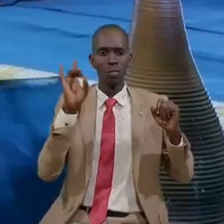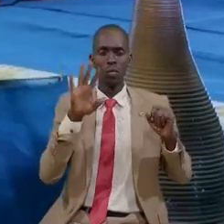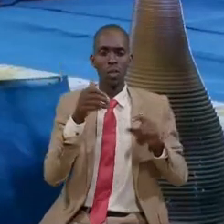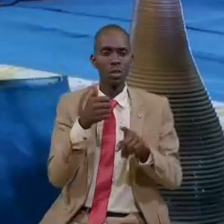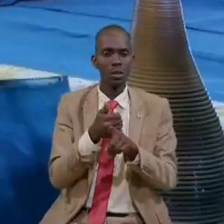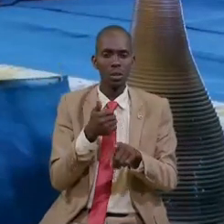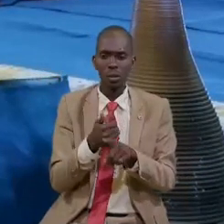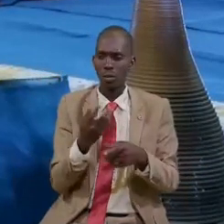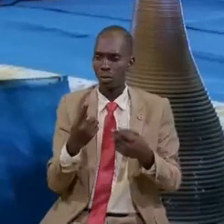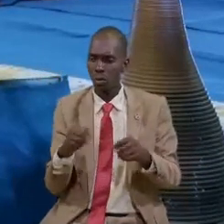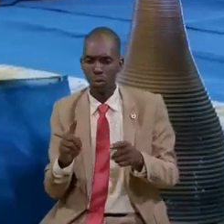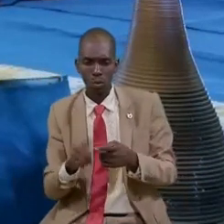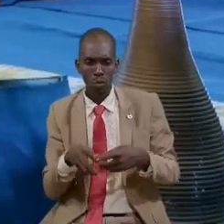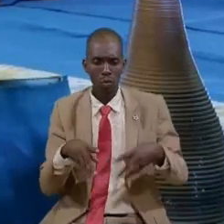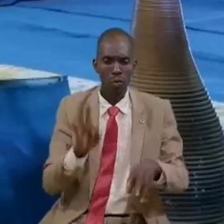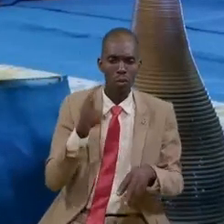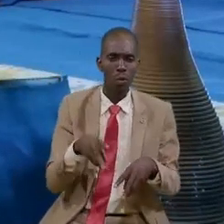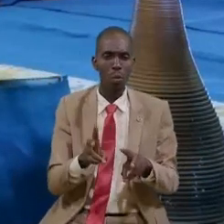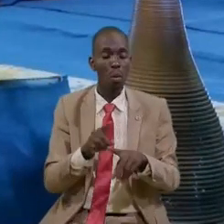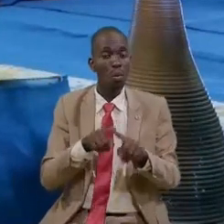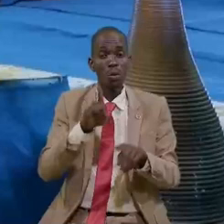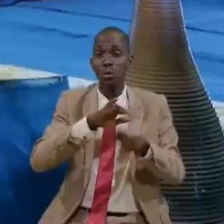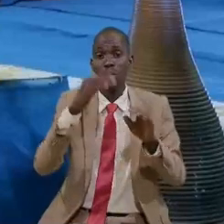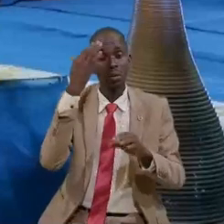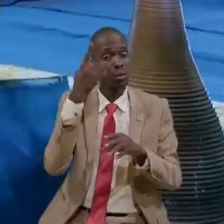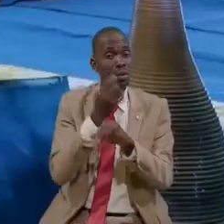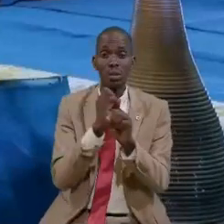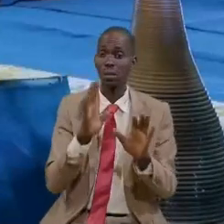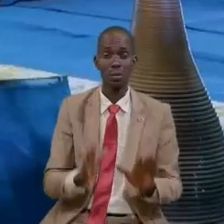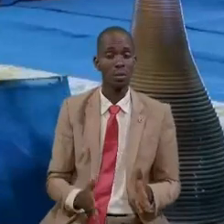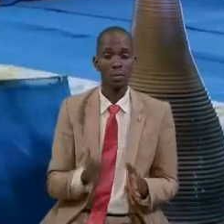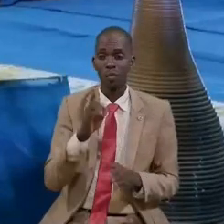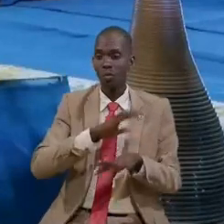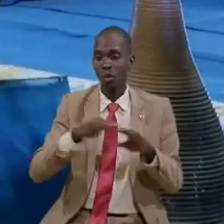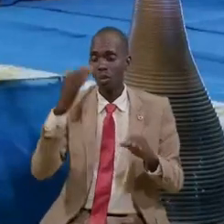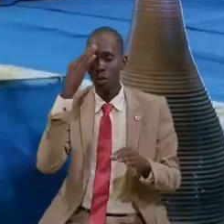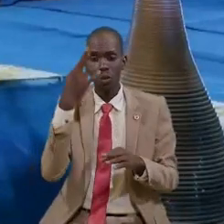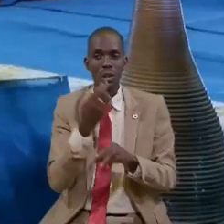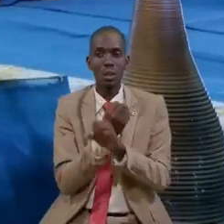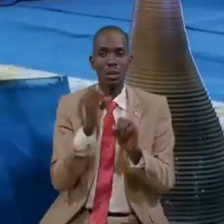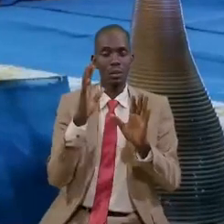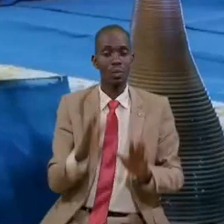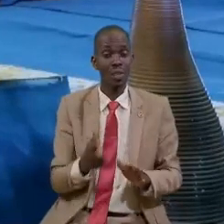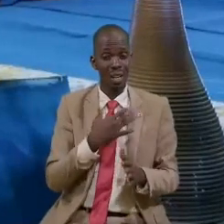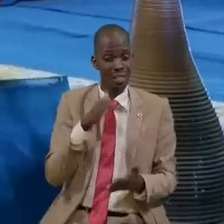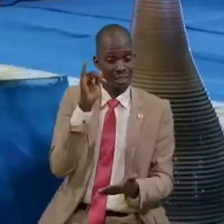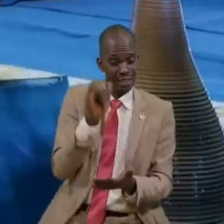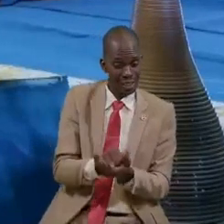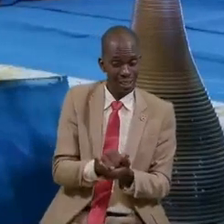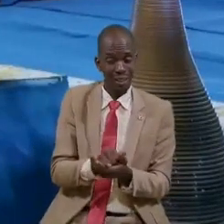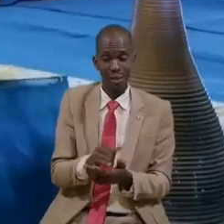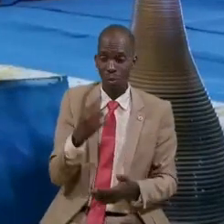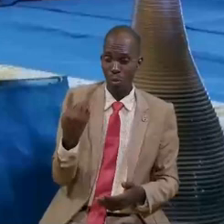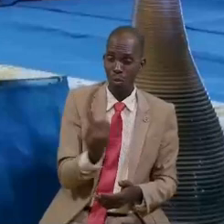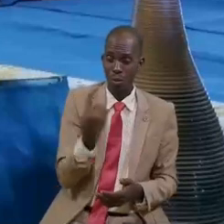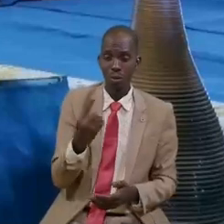ne connaissez pas le Sauveur, vous ne connaissez pas le Rédempteur. Alors, c'est cela seul, et ça qui